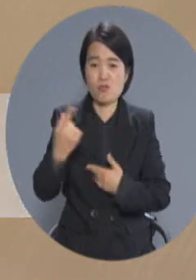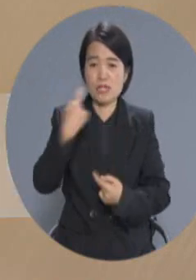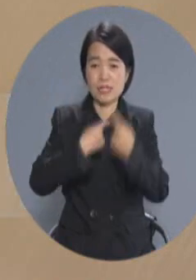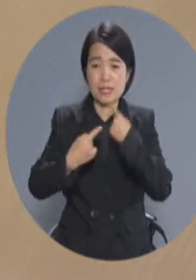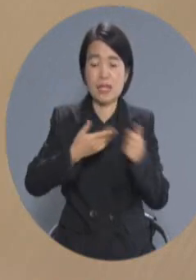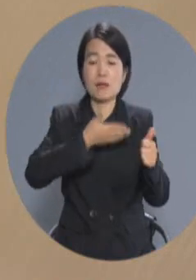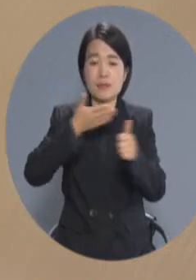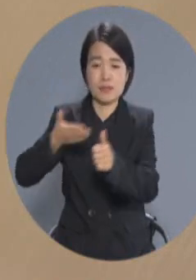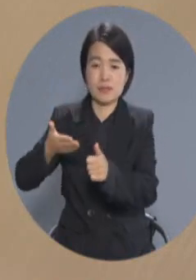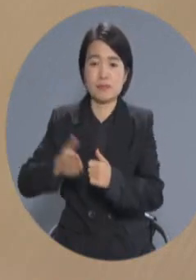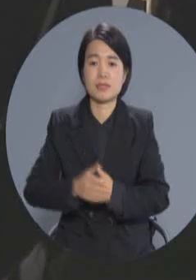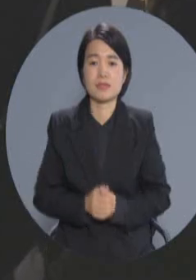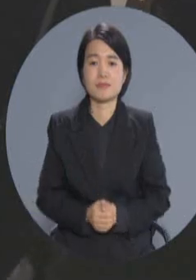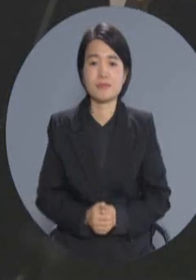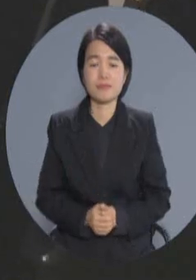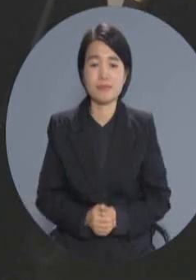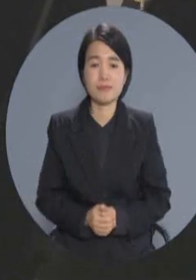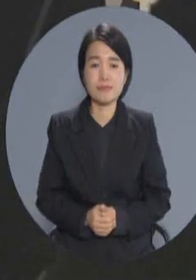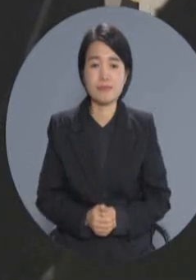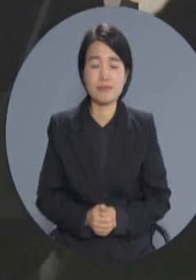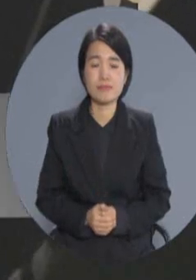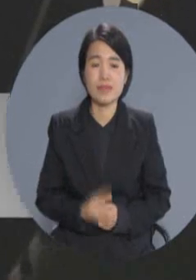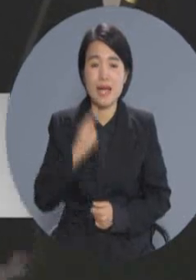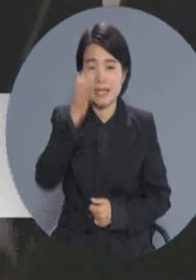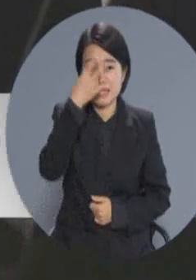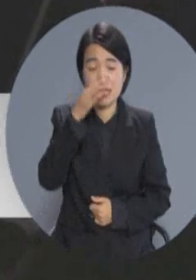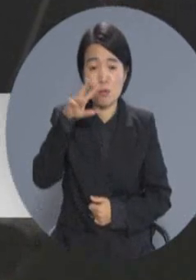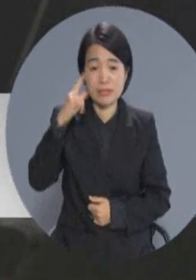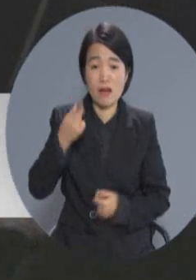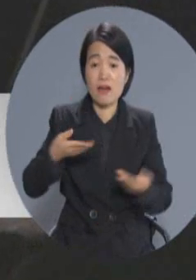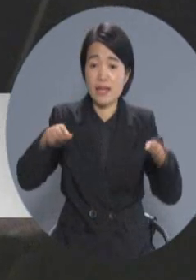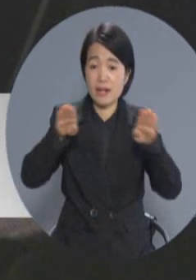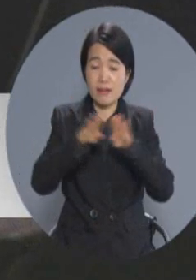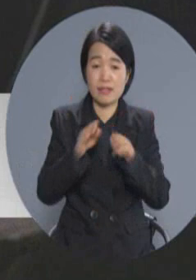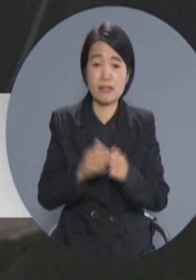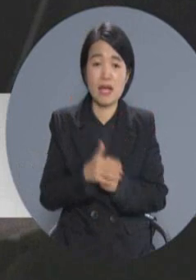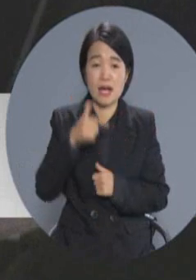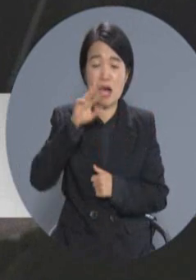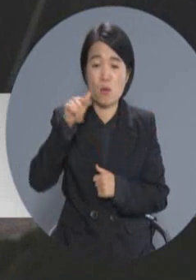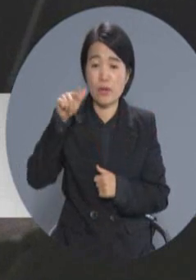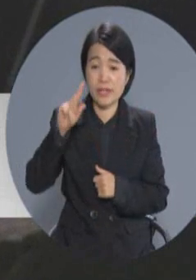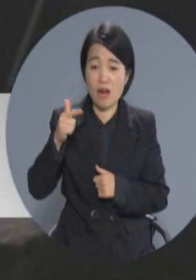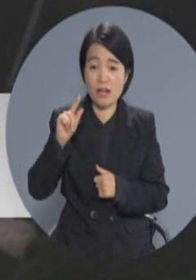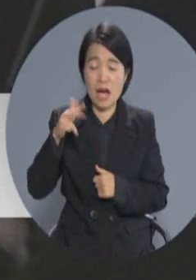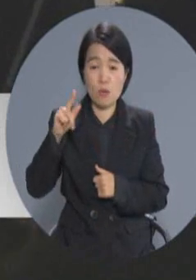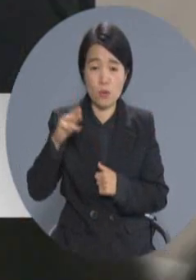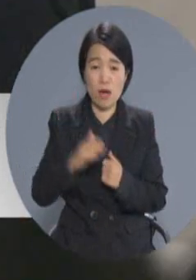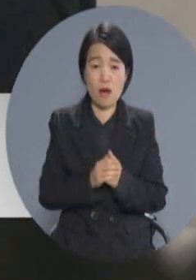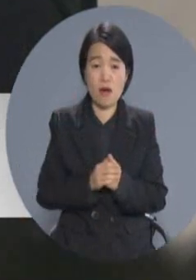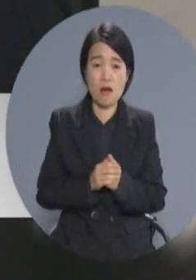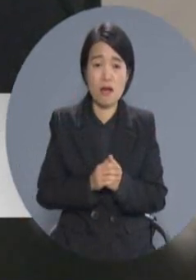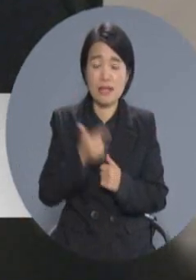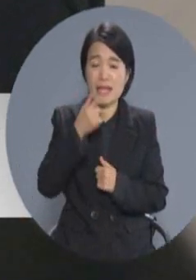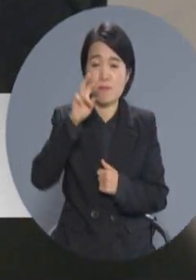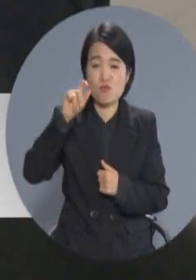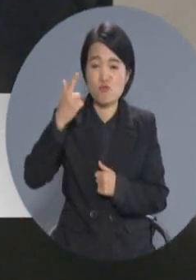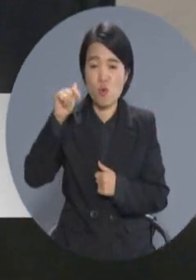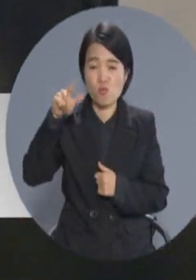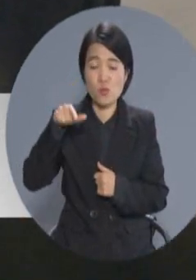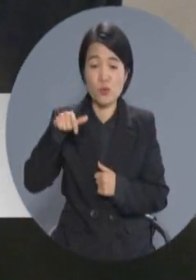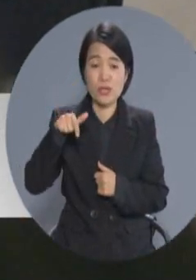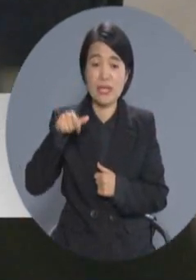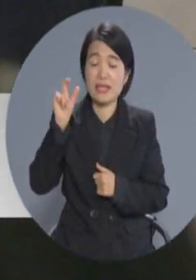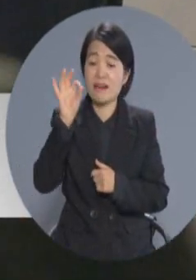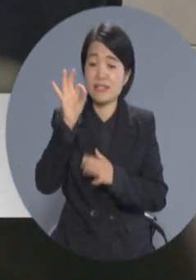달라고 당부했습니다 아트리오션 갤러리는 오늘 가국현과 강의 등 기성 작가와 남궁옥분 등